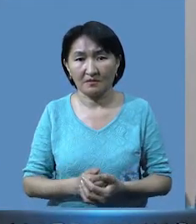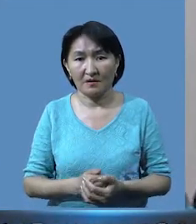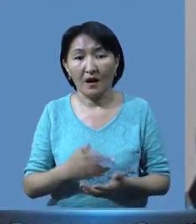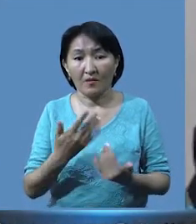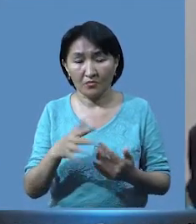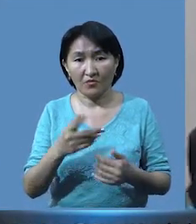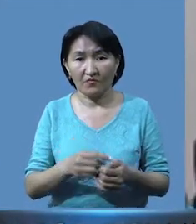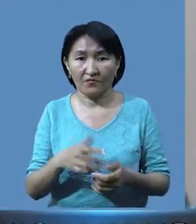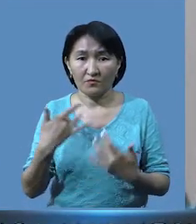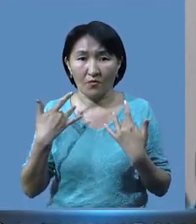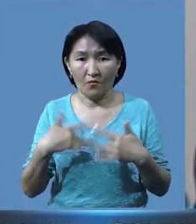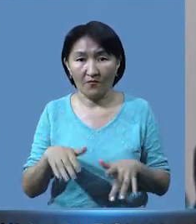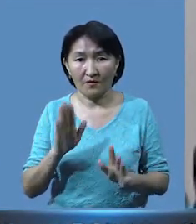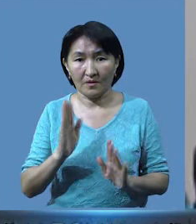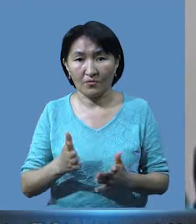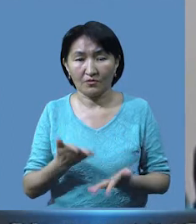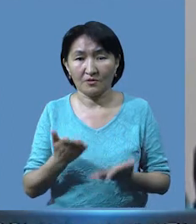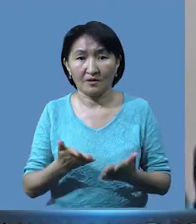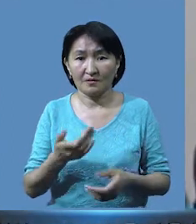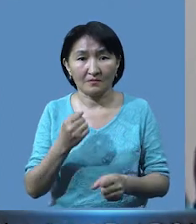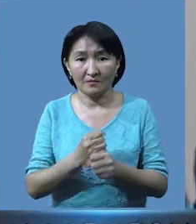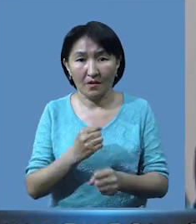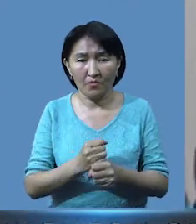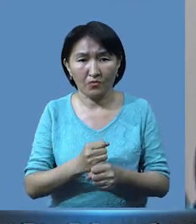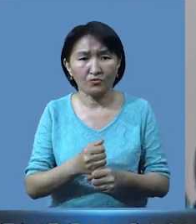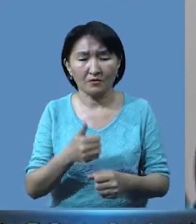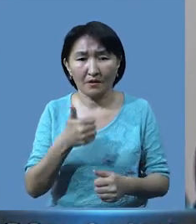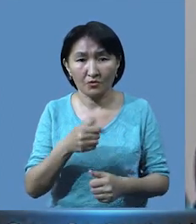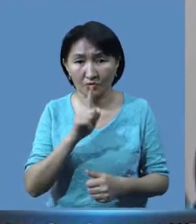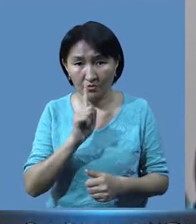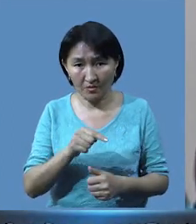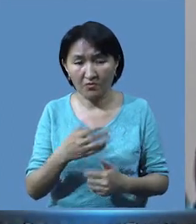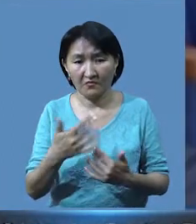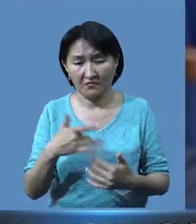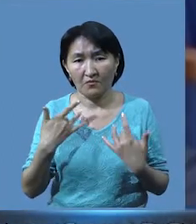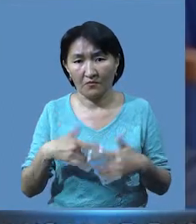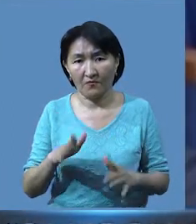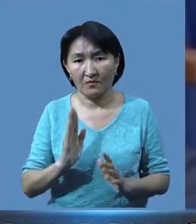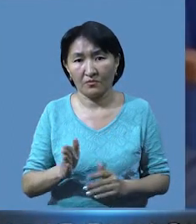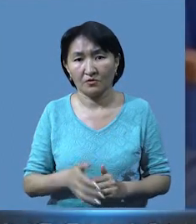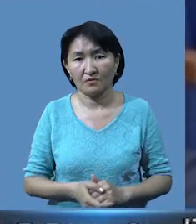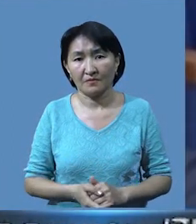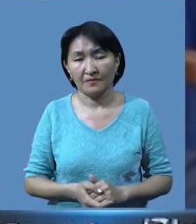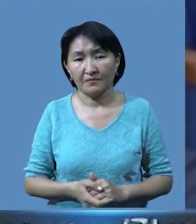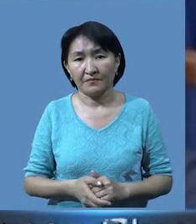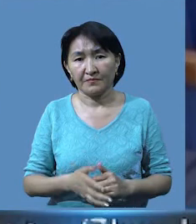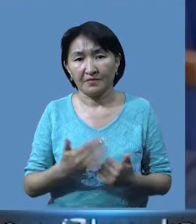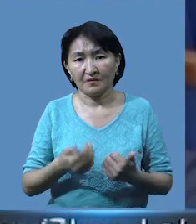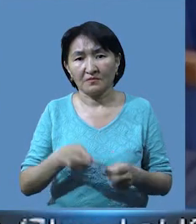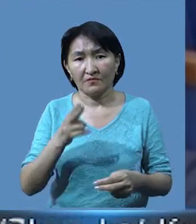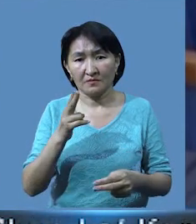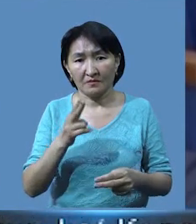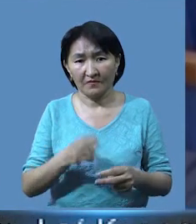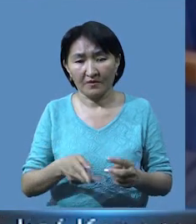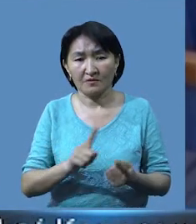жұмыспен қоштасып отыра келеді. Естіп отырсың ба, мына қызметкерлерің қандай енді рас? Кездесу соңында аталған олқылықтарды